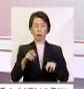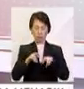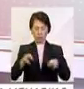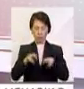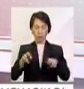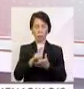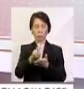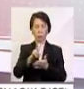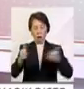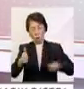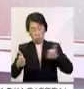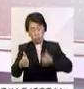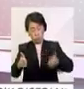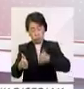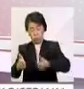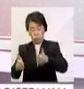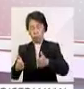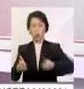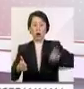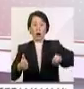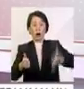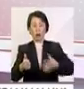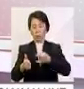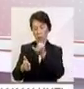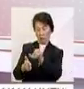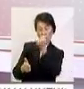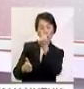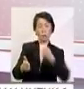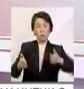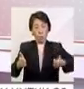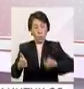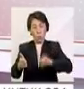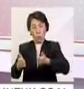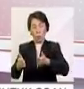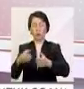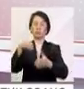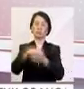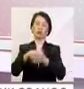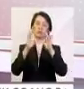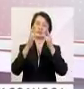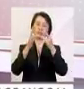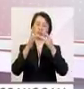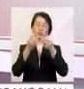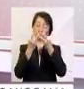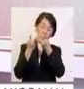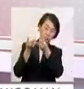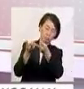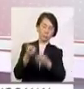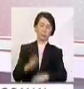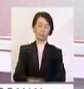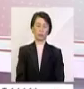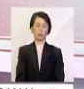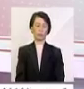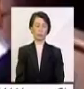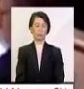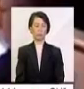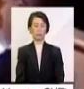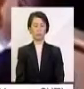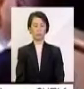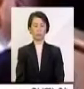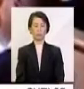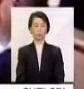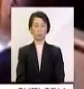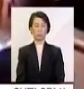aksi kejar-mengejar antara hakim dan suspek penjenayah itu menjadi viral di media sosial. Ayuh kita saksikan.